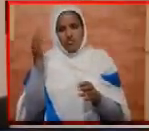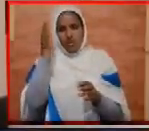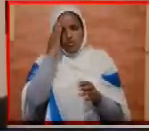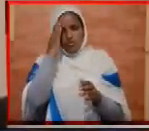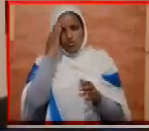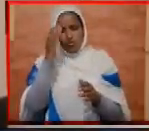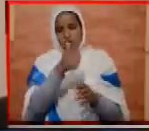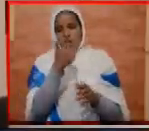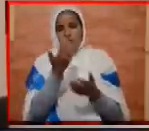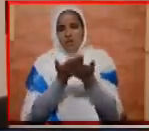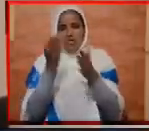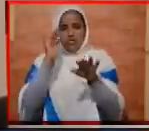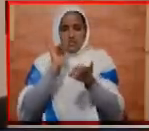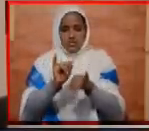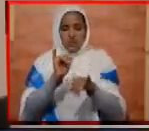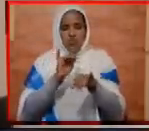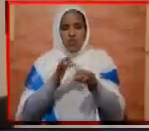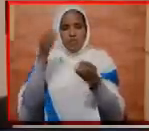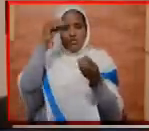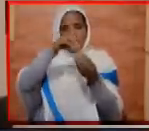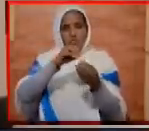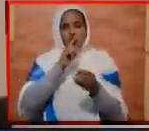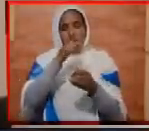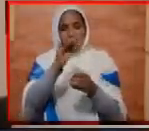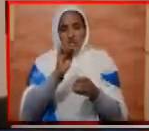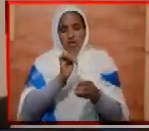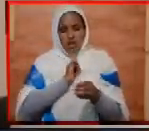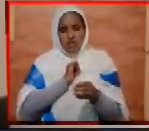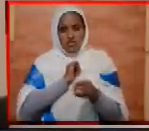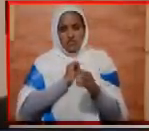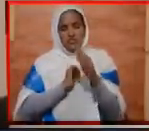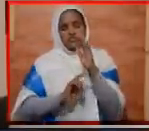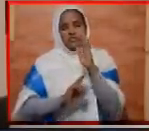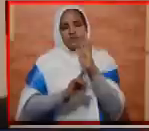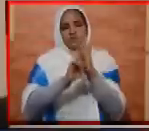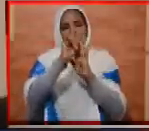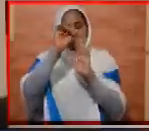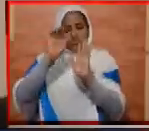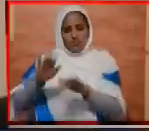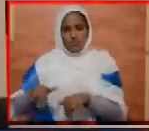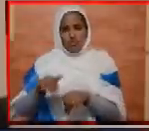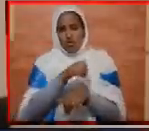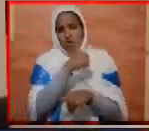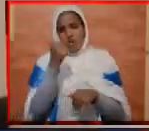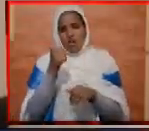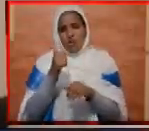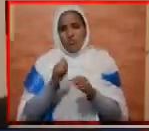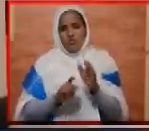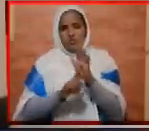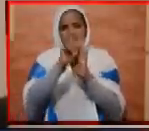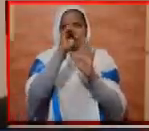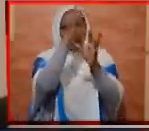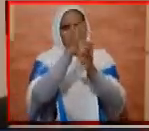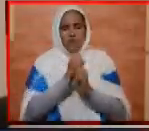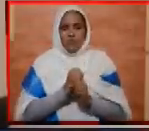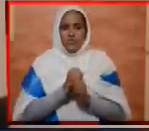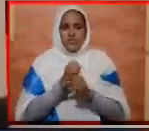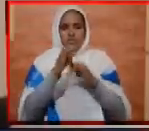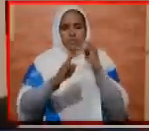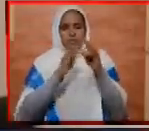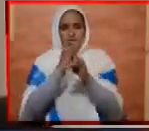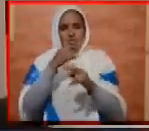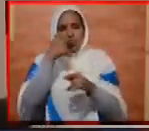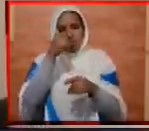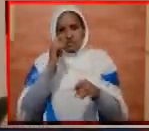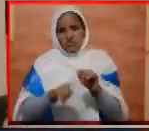የድሮውን እያወቁ ሌላ ነገር መጨመር ነው እንጂ ያንን የራስን ስልጣኔ ትቶ የሌላውን ስልጣኔ